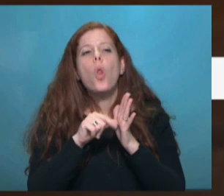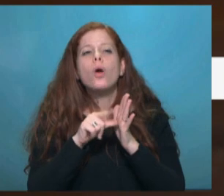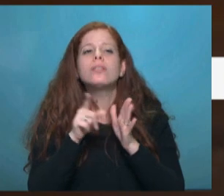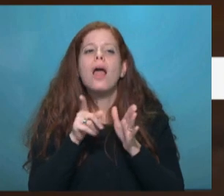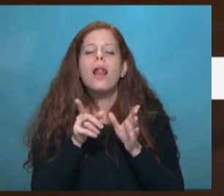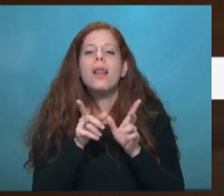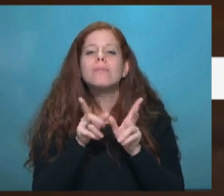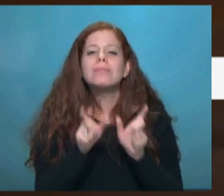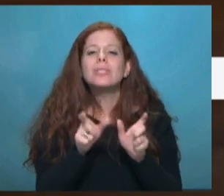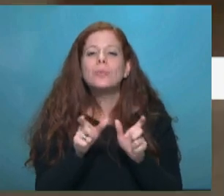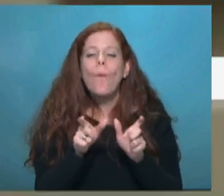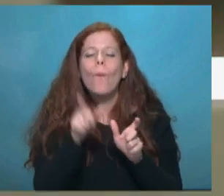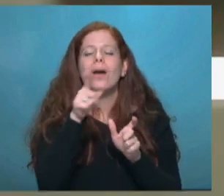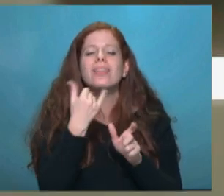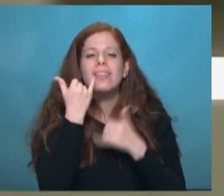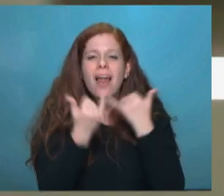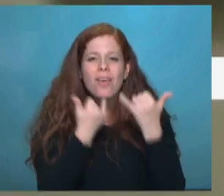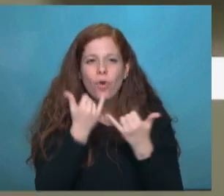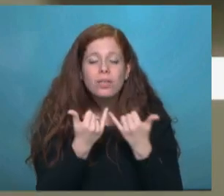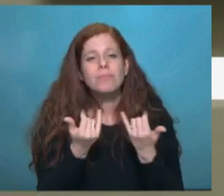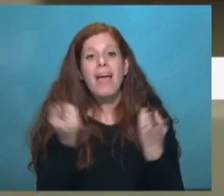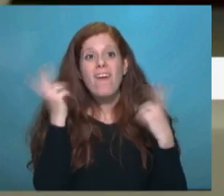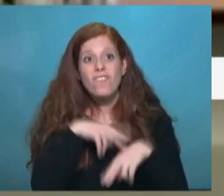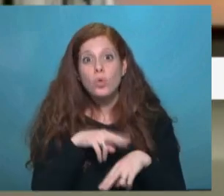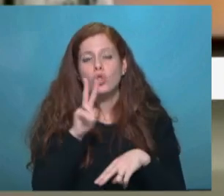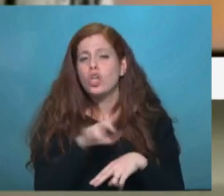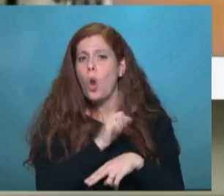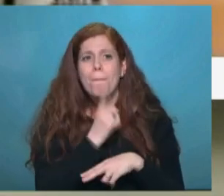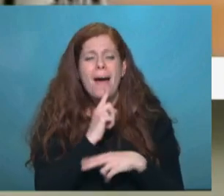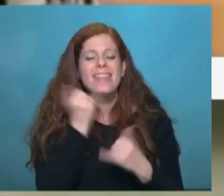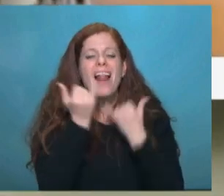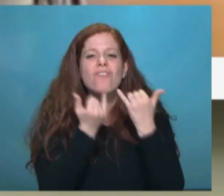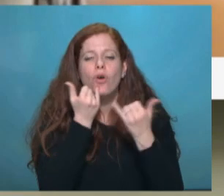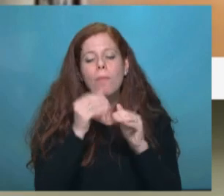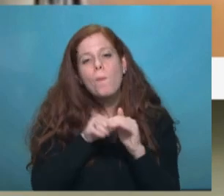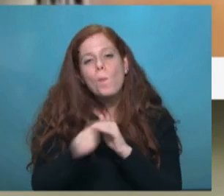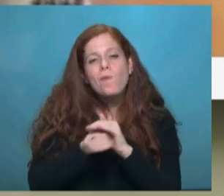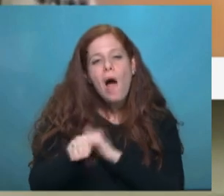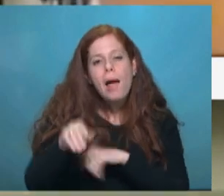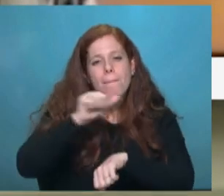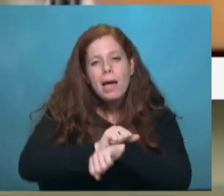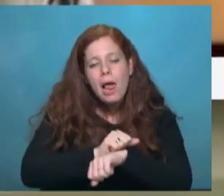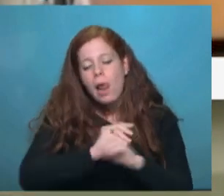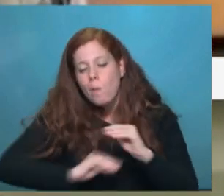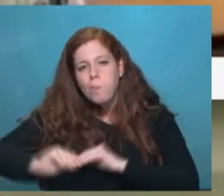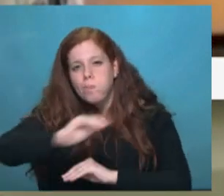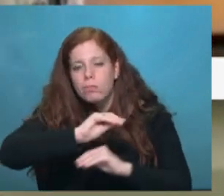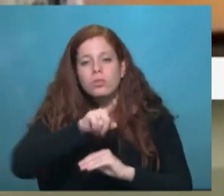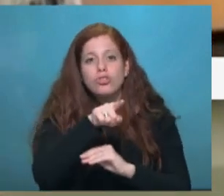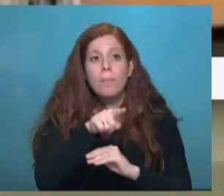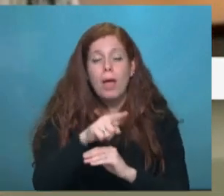טלפונים ניידים. בשירות בתי הסוהר הבינו שיש לא מעט טלפונים ניידים מוברחים בתוך הכלא, שמהם יוצאות הנחיות